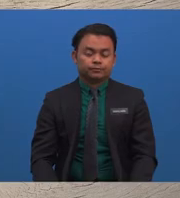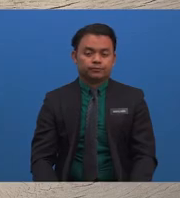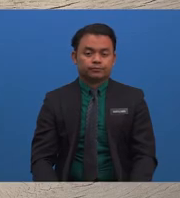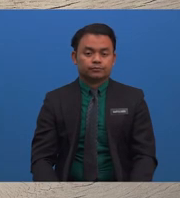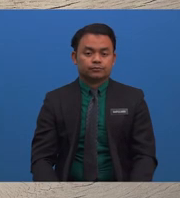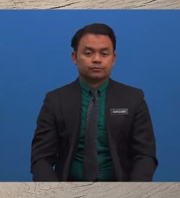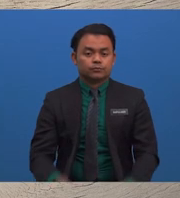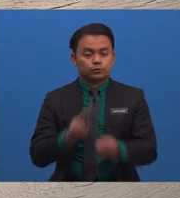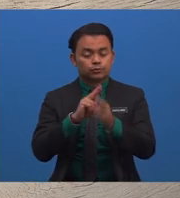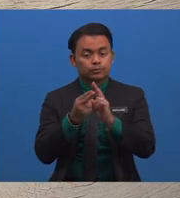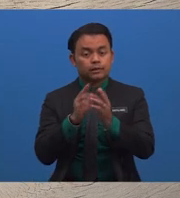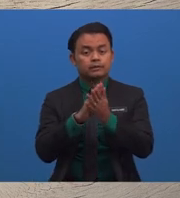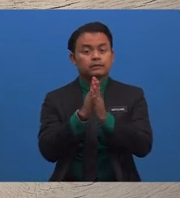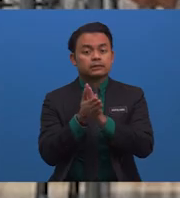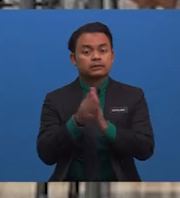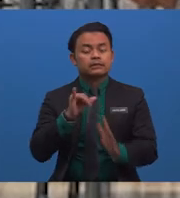belajar sains.